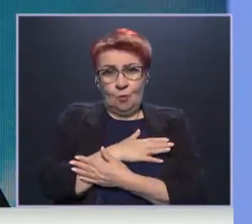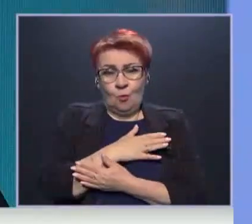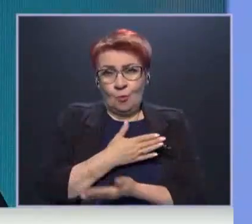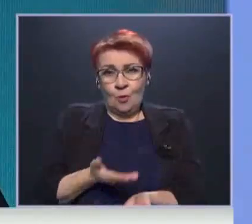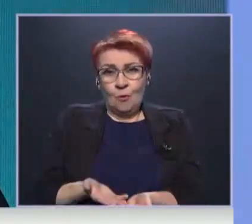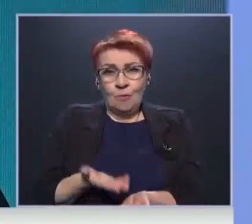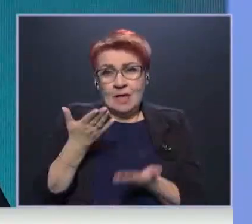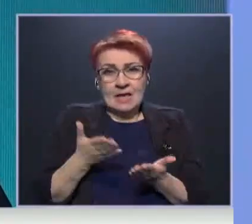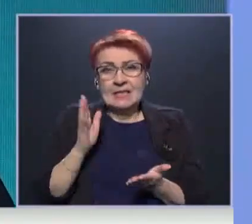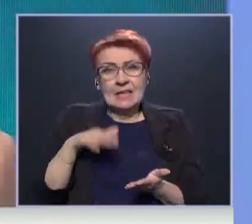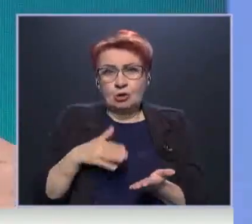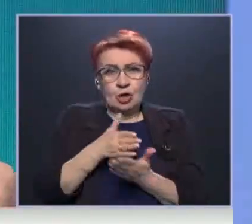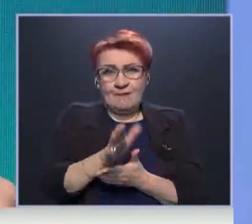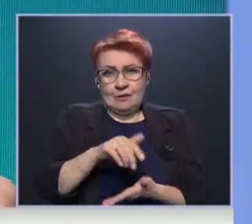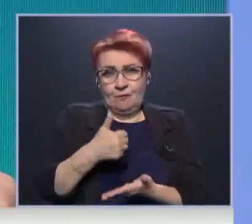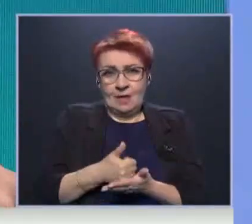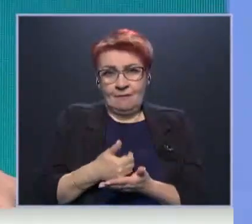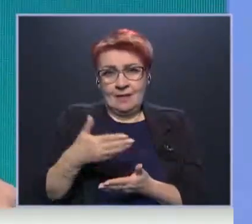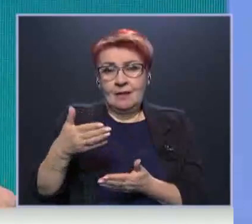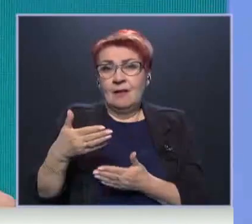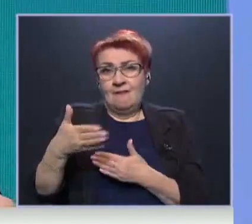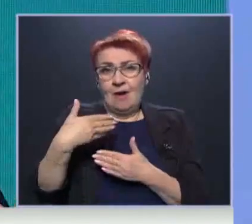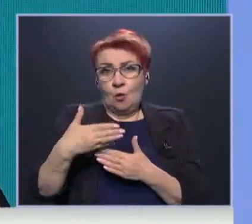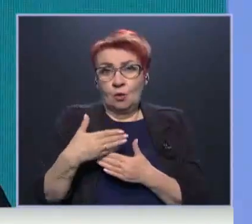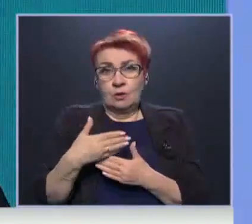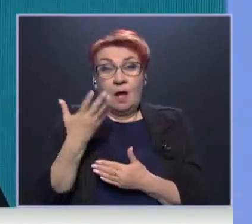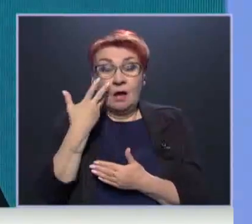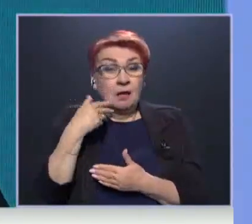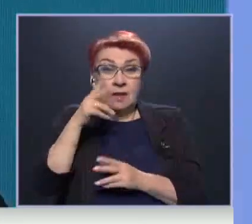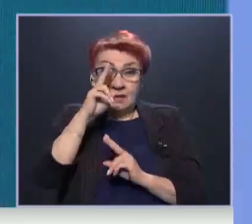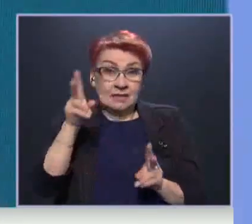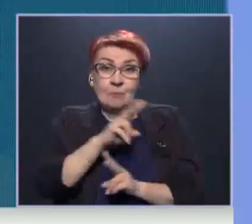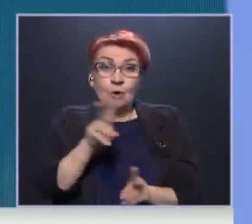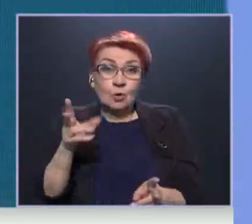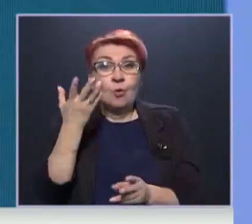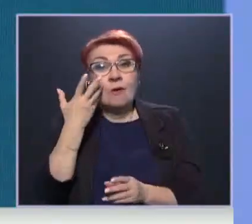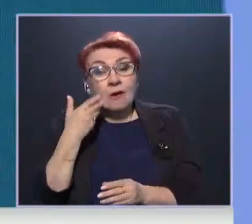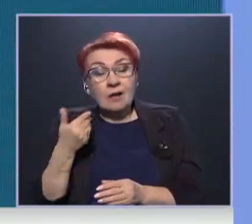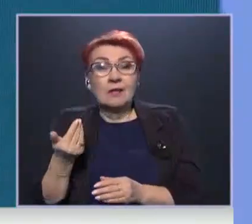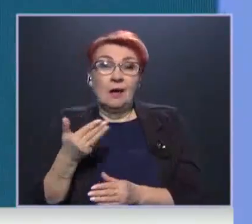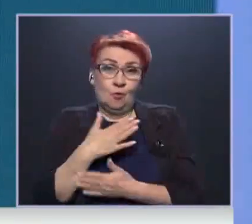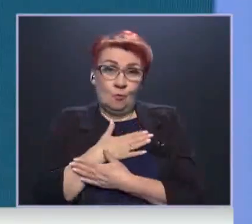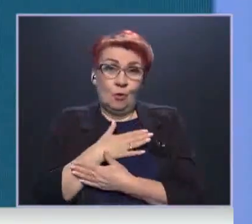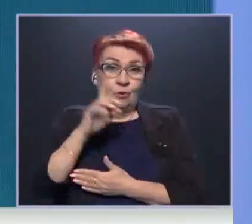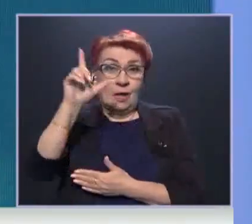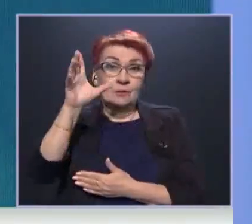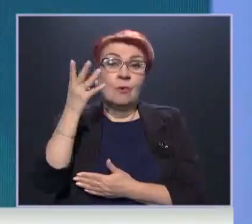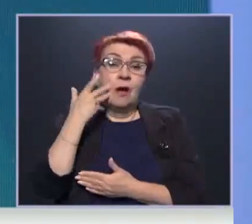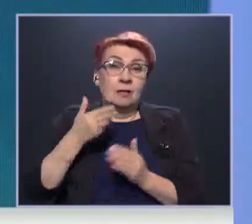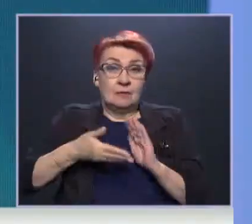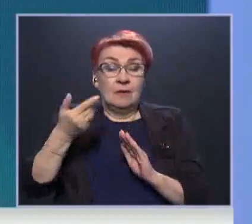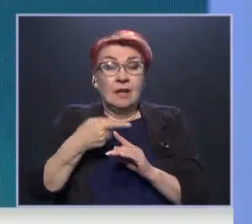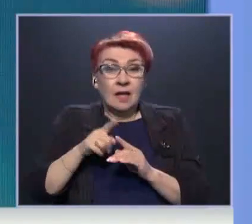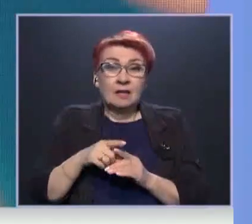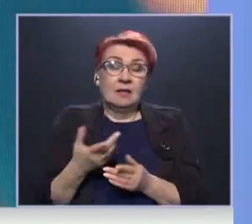в главные ворота. А когда, мы не знаем. Никто не знает, когда Господь нас призовет. Поэтому это, конечно, типичное